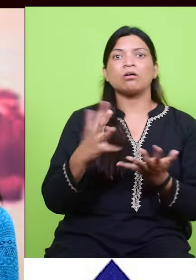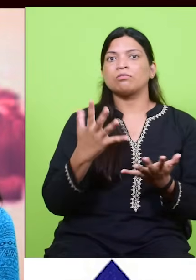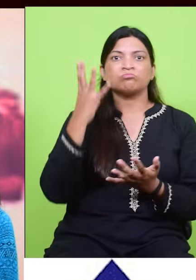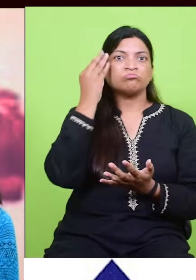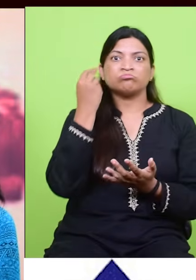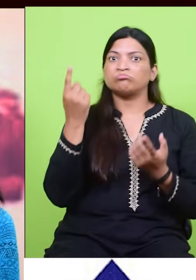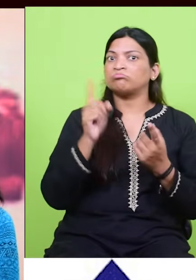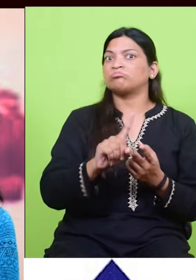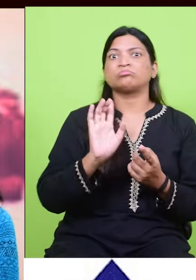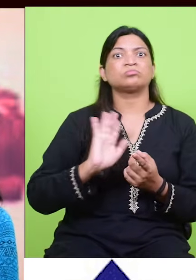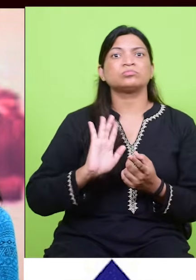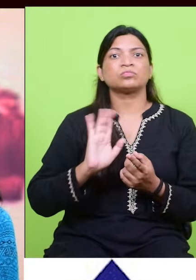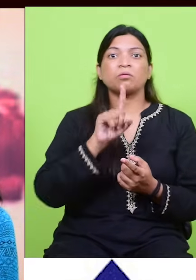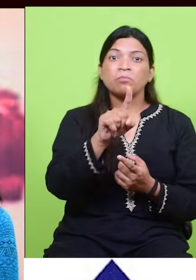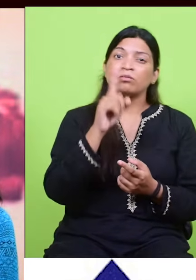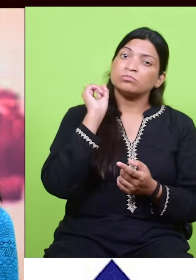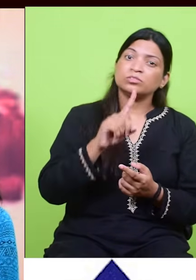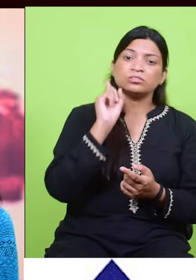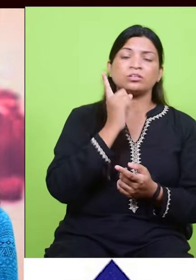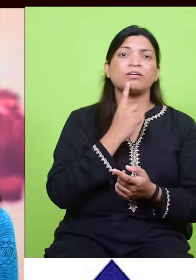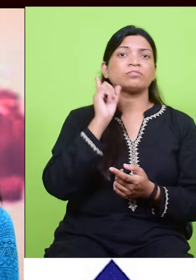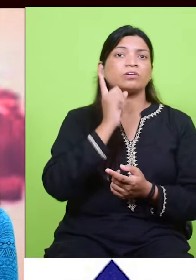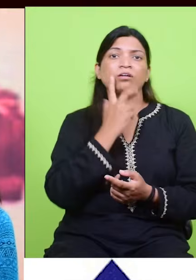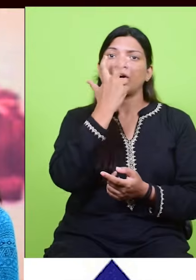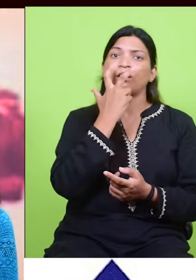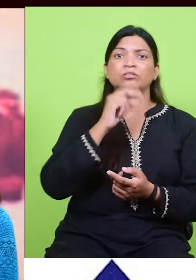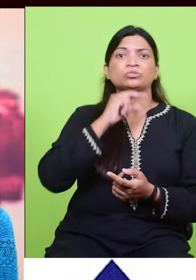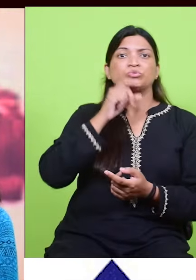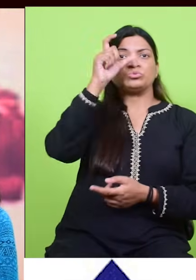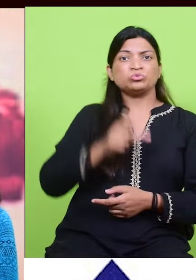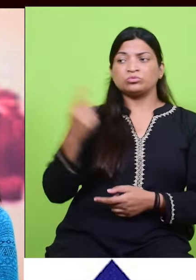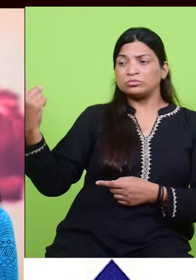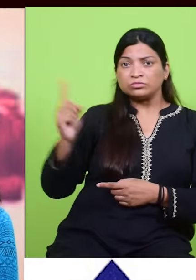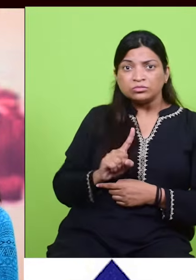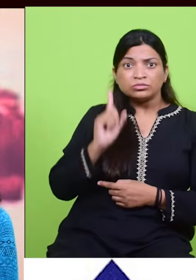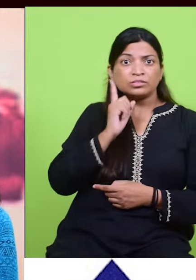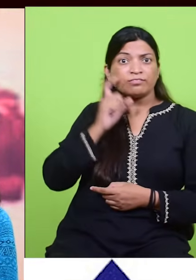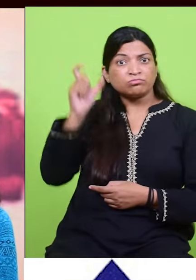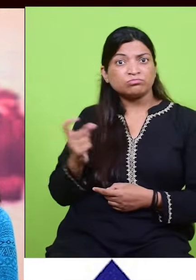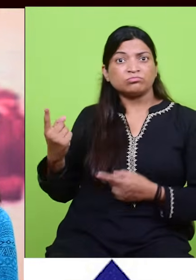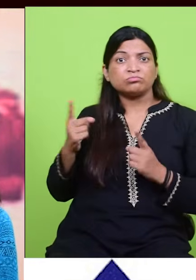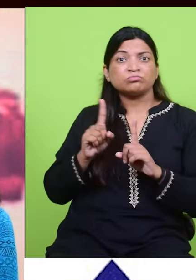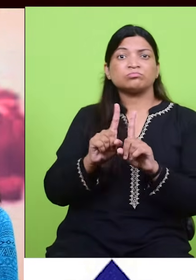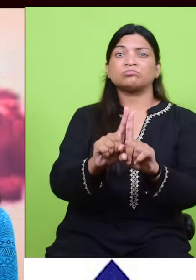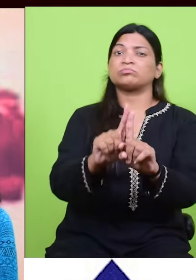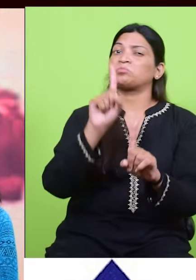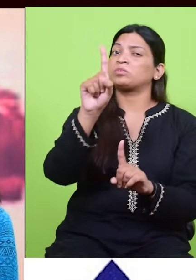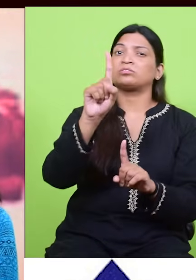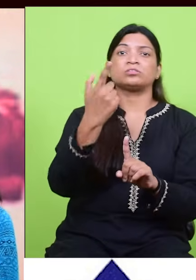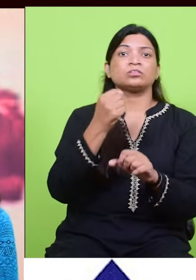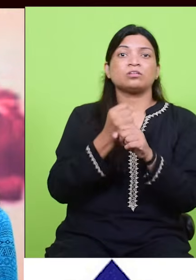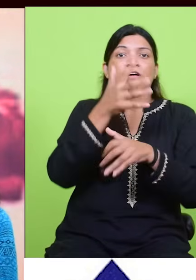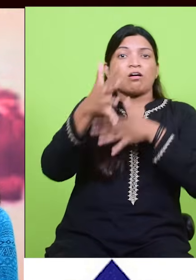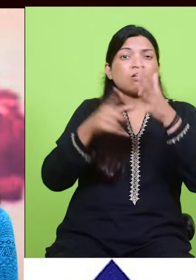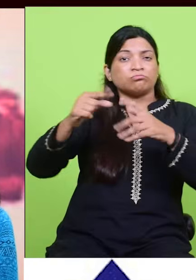चलता था, लेकिन ये साइन लैंग्वेज में बात करती थी, तो इसके लिए तो फिर कोई डेफ बच्चे ही चाहिए थे, इसकी बात को समझ पाए। तो हमने काफ़ी भाग